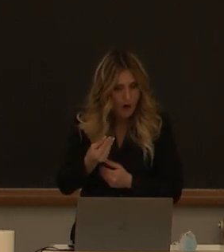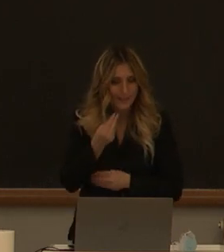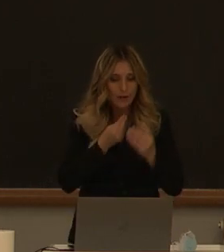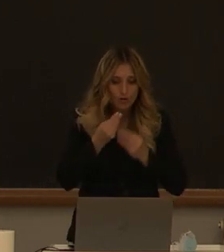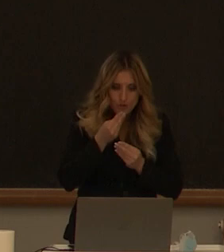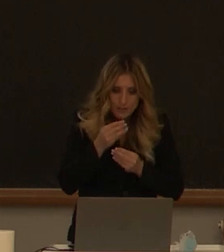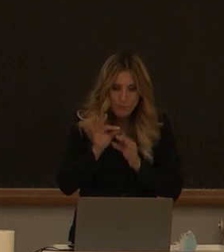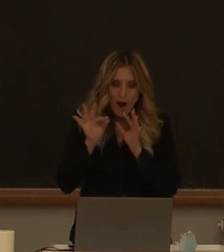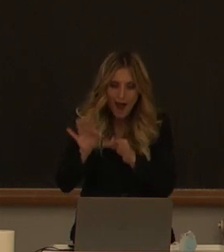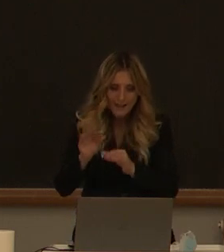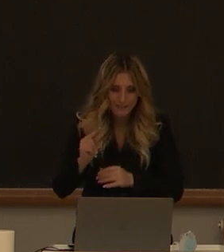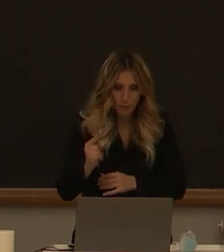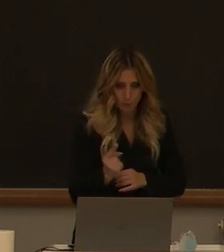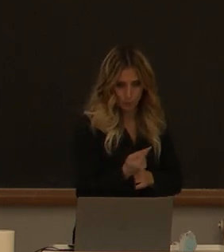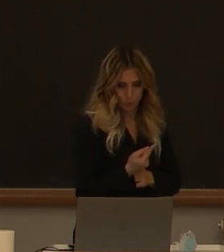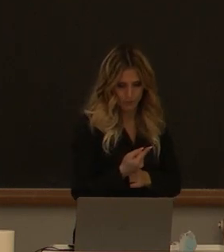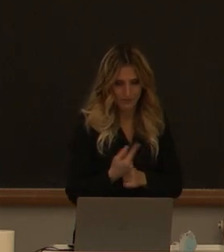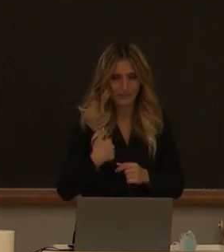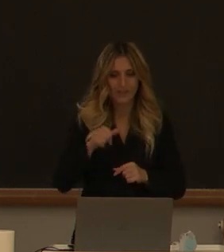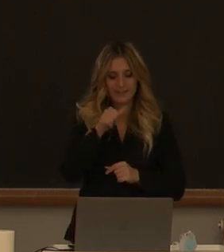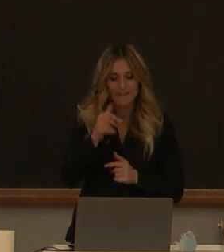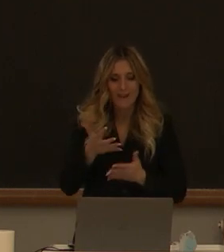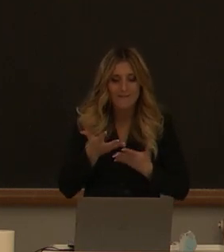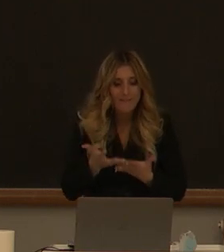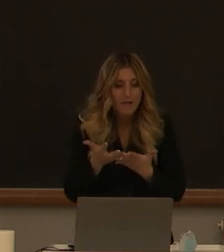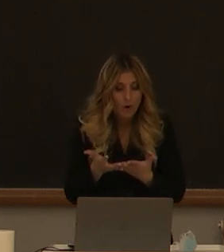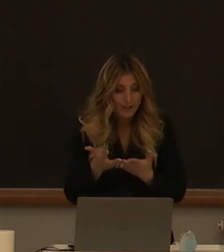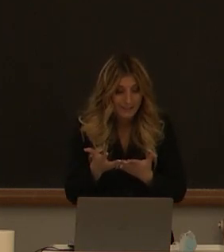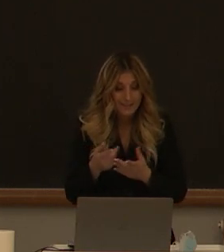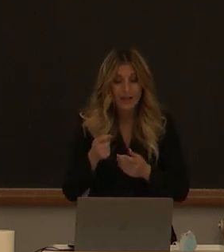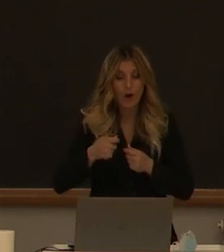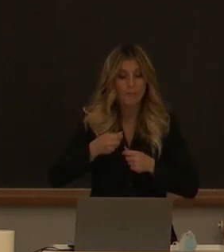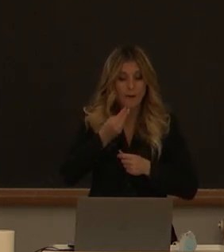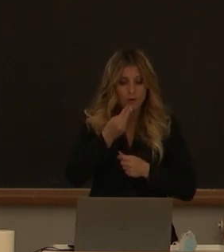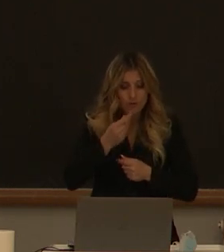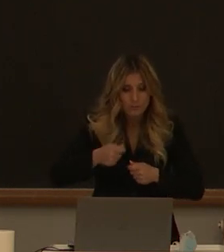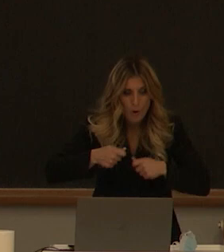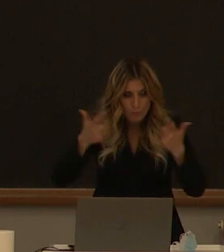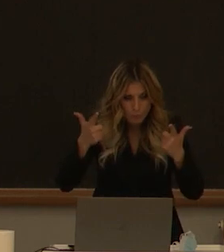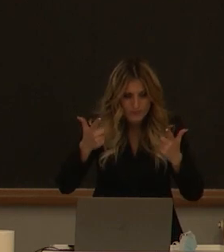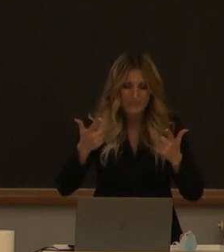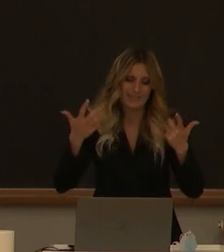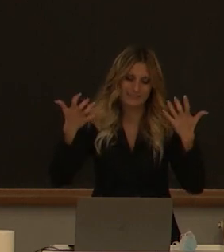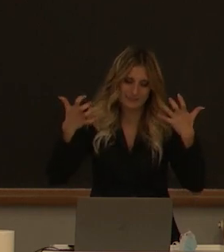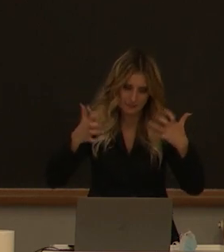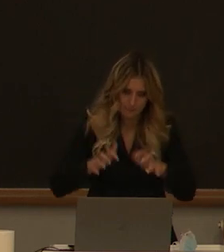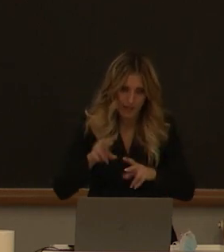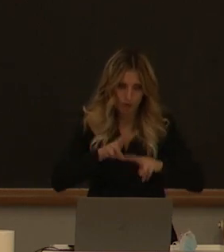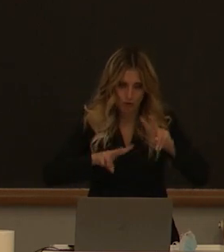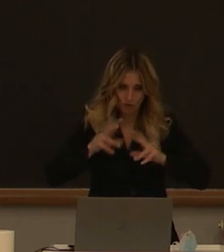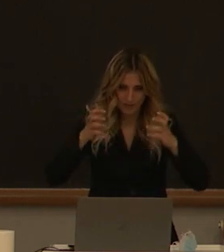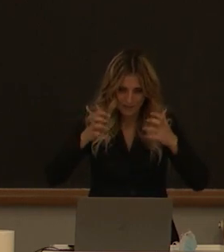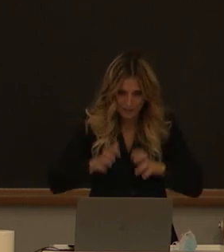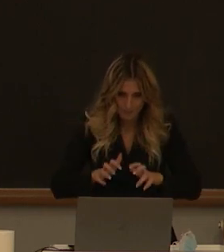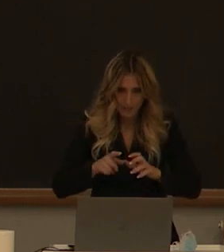a tutti, favorire la prevenzione dello spreco alimentare a livello domestico ed extradomestico,